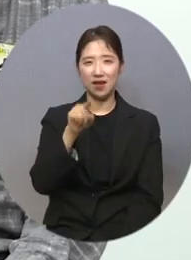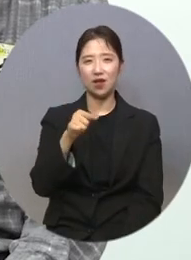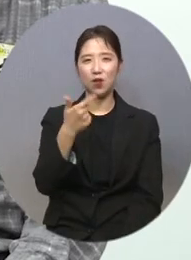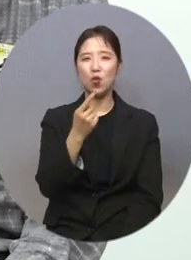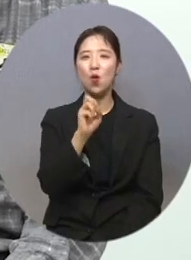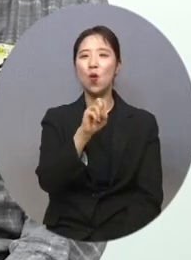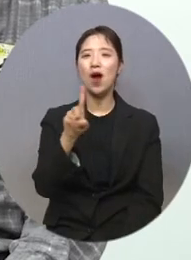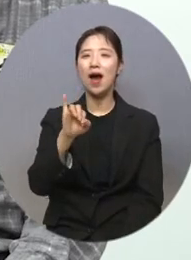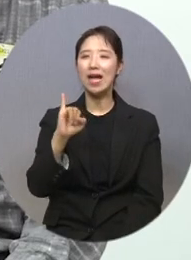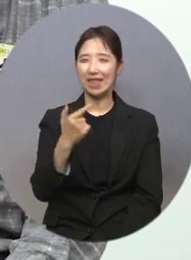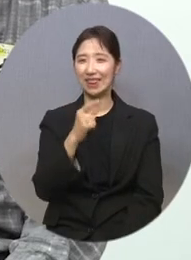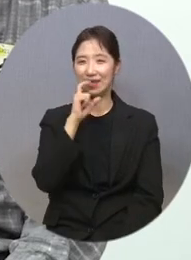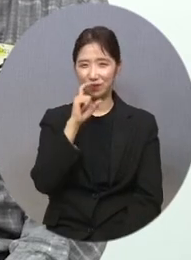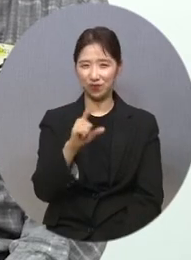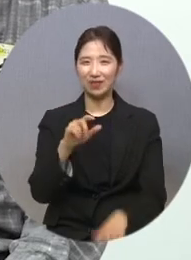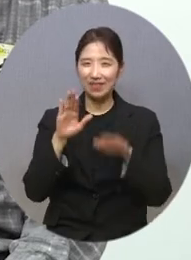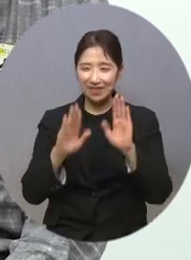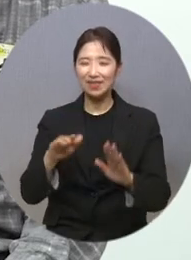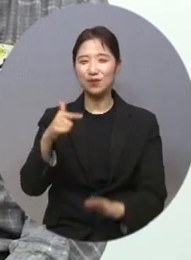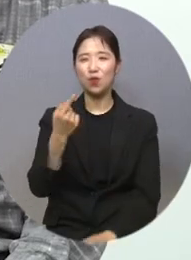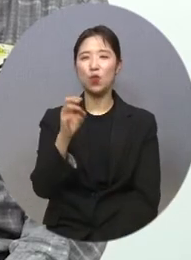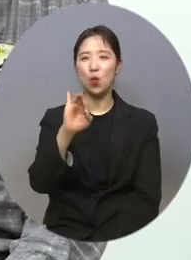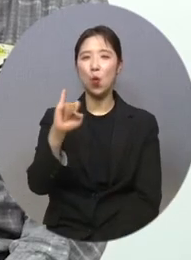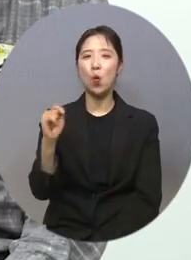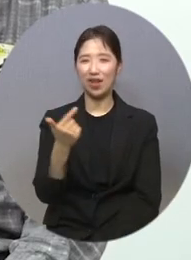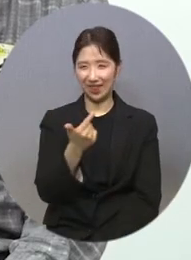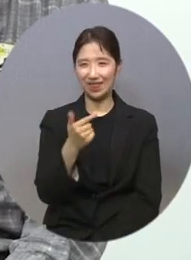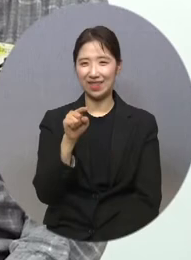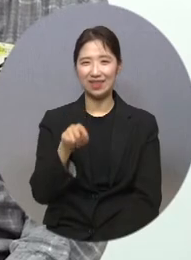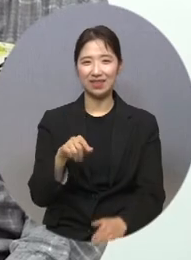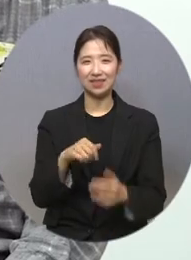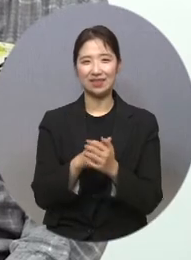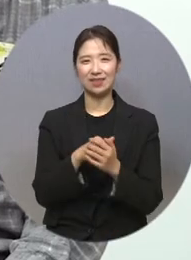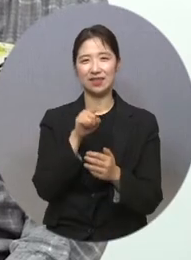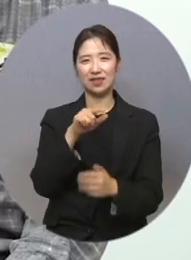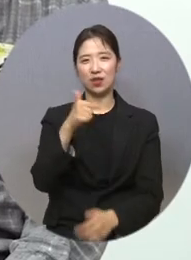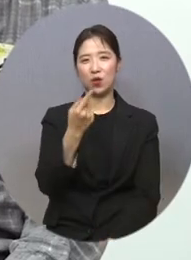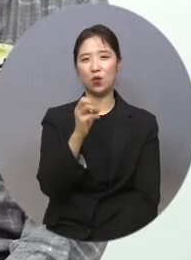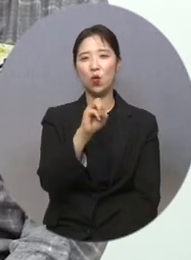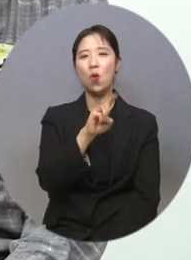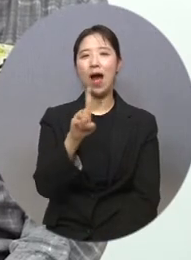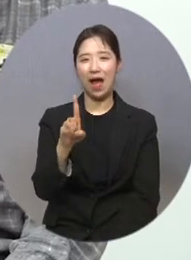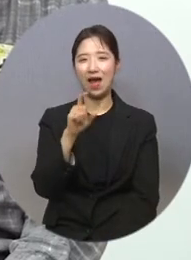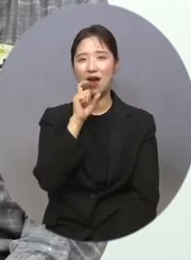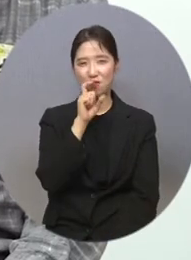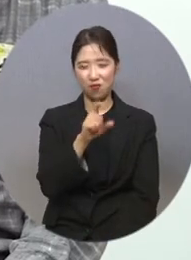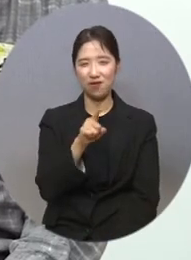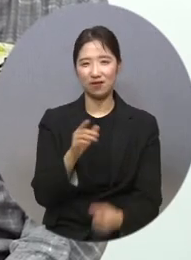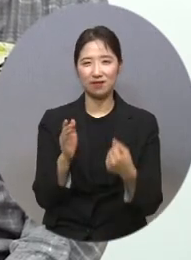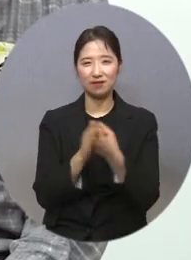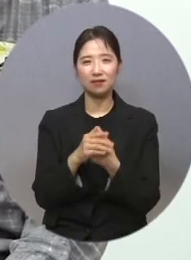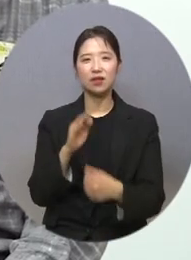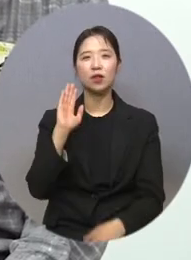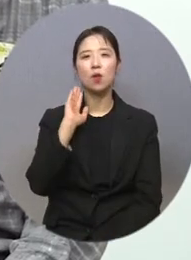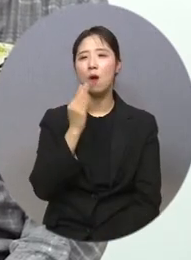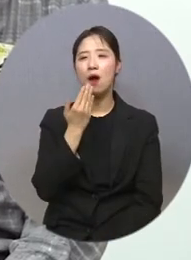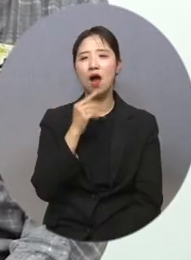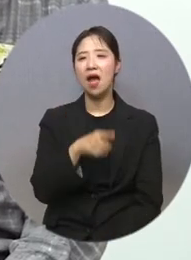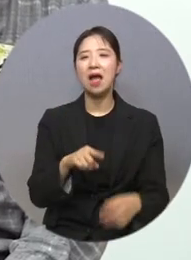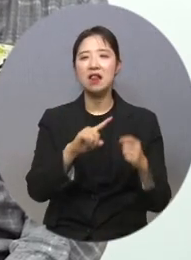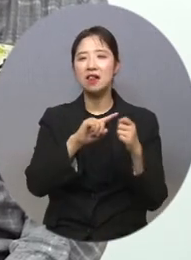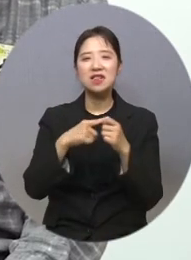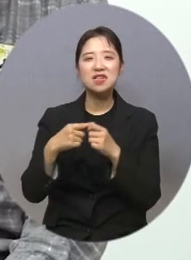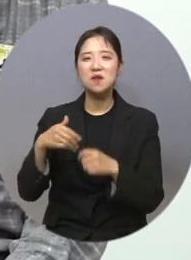그때는 농아인이라고 했었죠. 근데 지금 농인이라 바뀌었지만 그때 약간 멸칭이 농아잖아요. 그래서 아 농아는